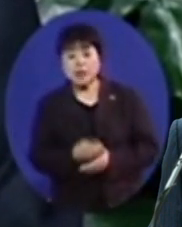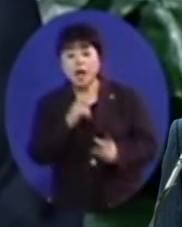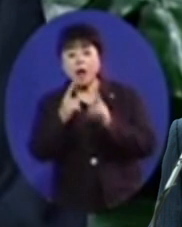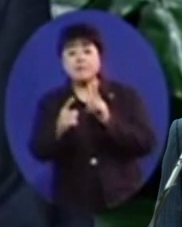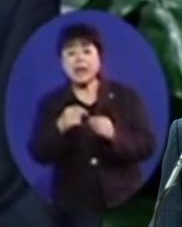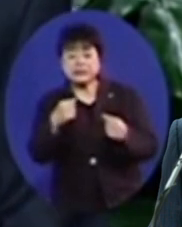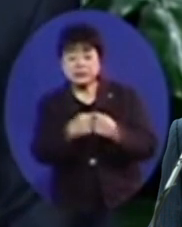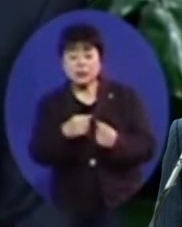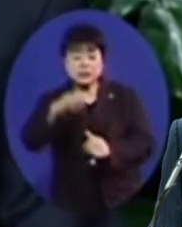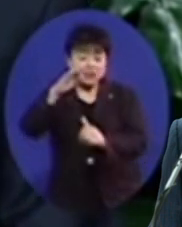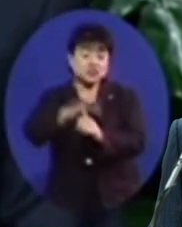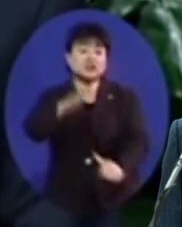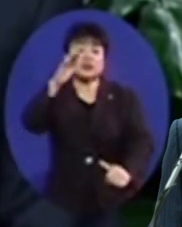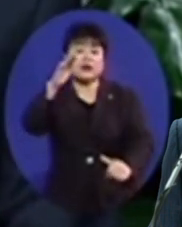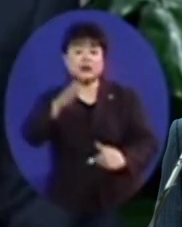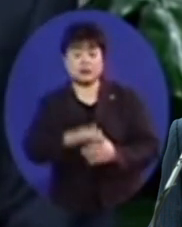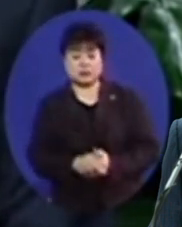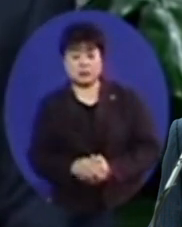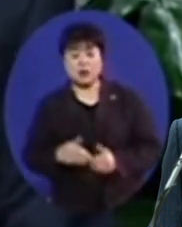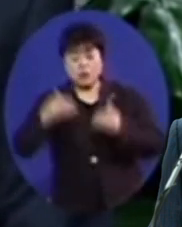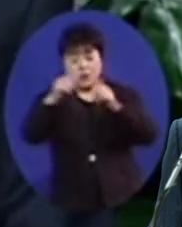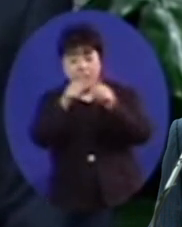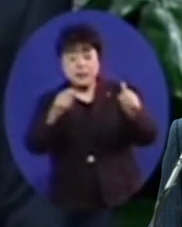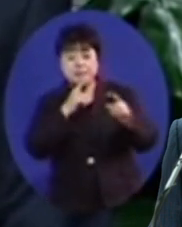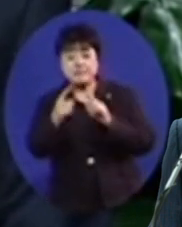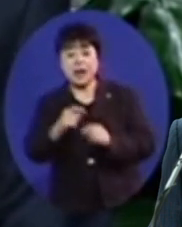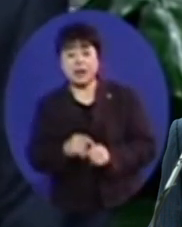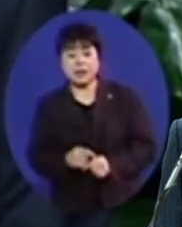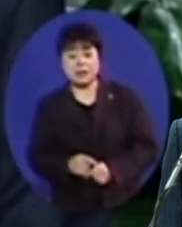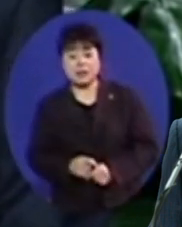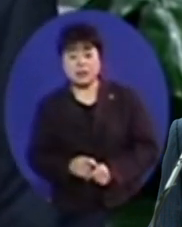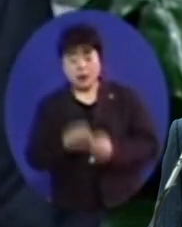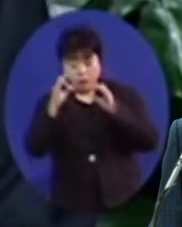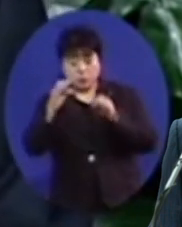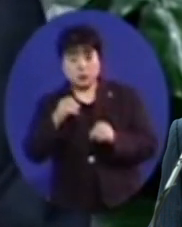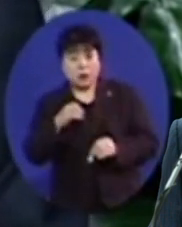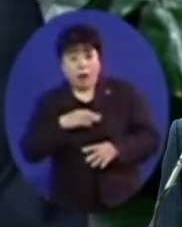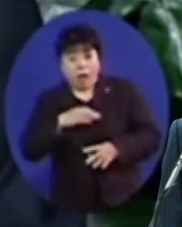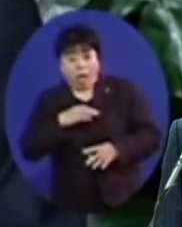말싸움에 졌습니다. 골리앗의 말에 벌써 간담이 녹아서 다 도망쳤지.